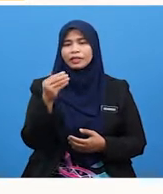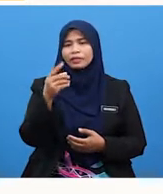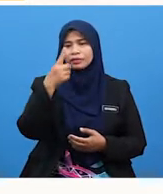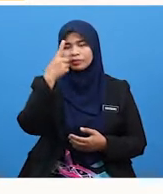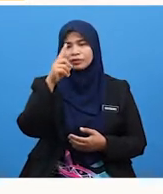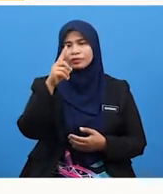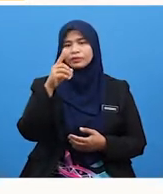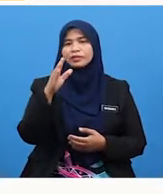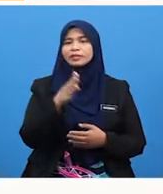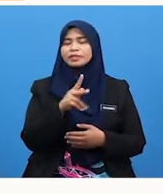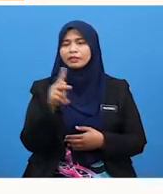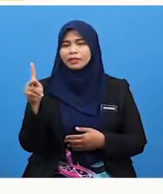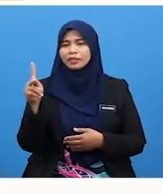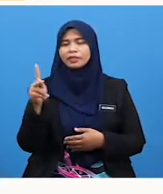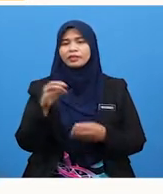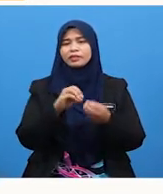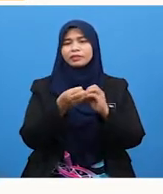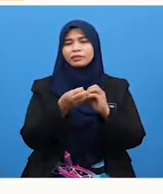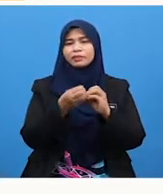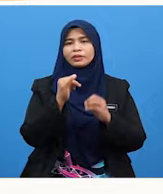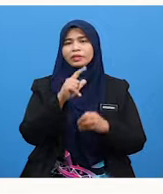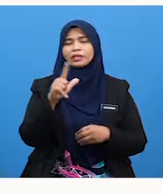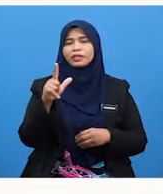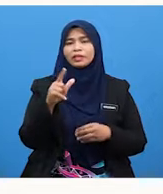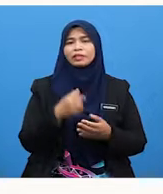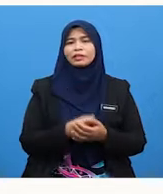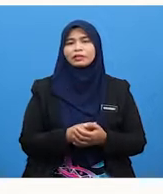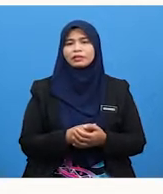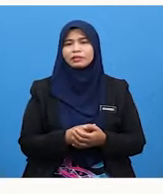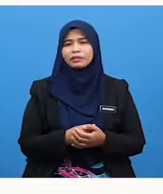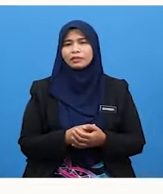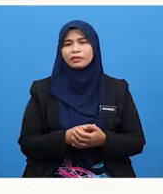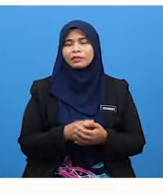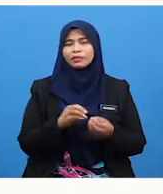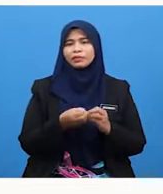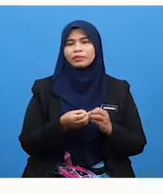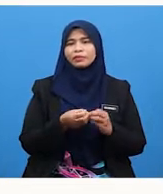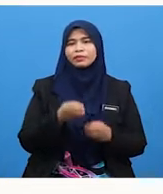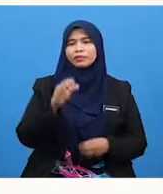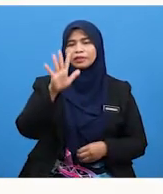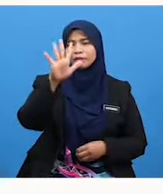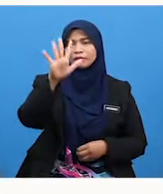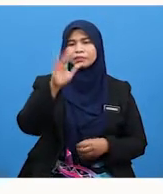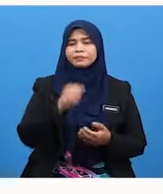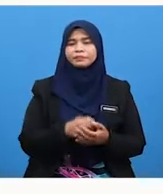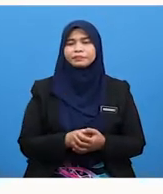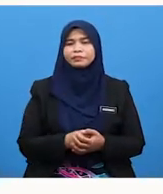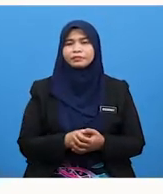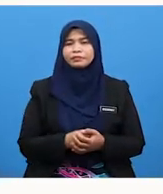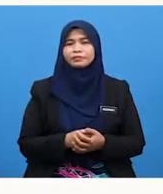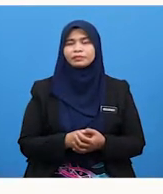Manakala digit sebelah kanan nombor yang hendak dibundarkan ialah digit 5.